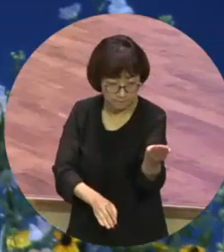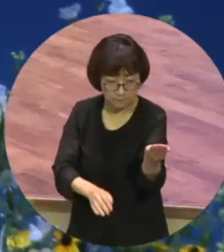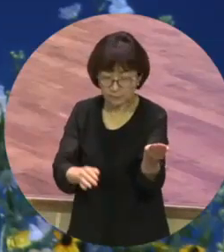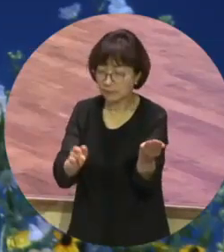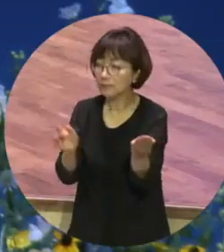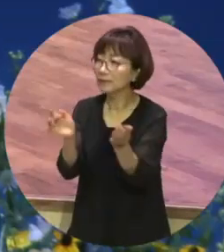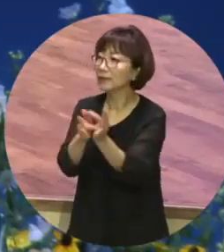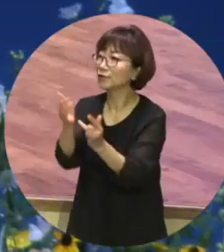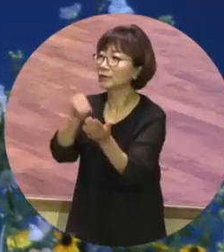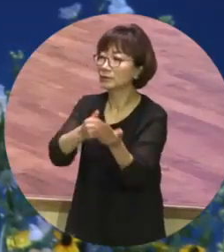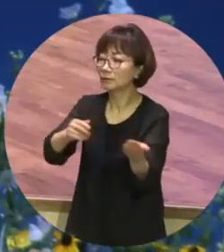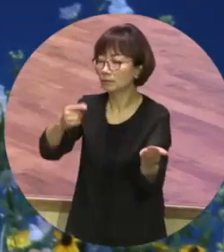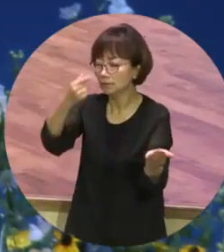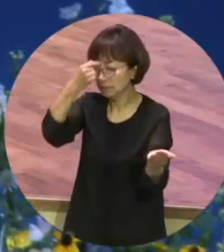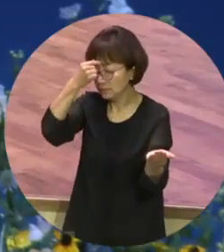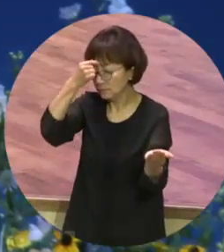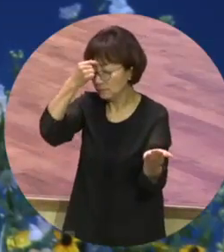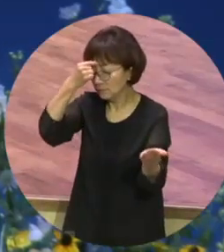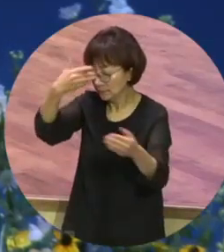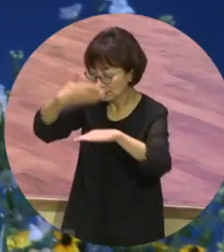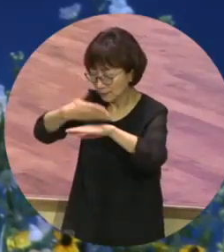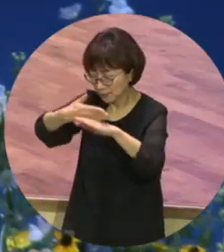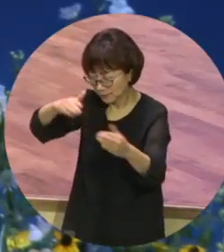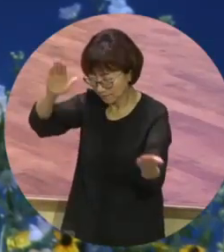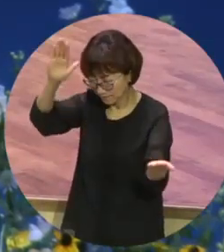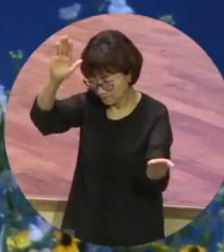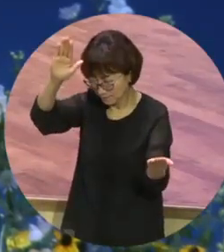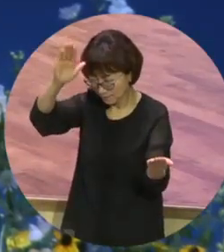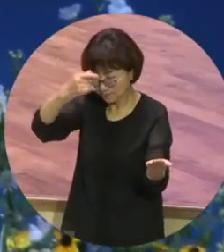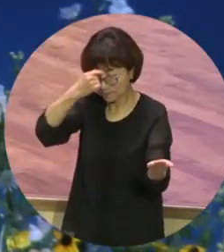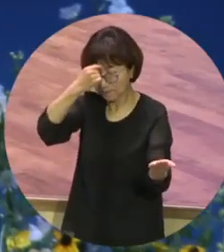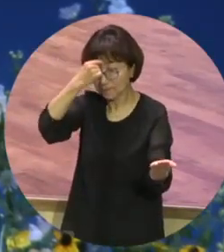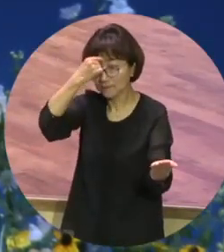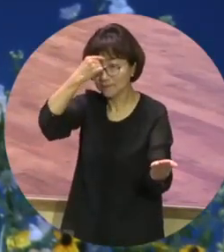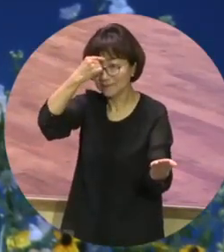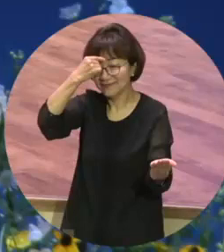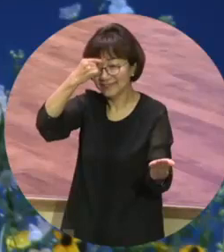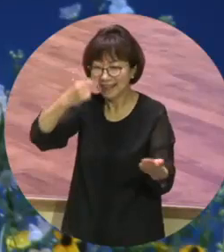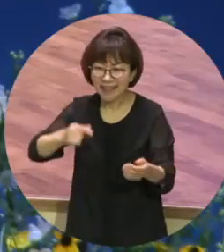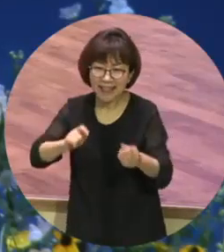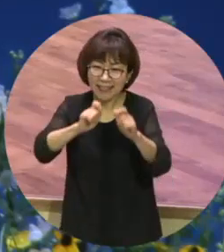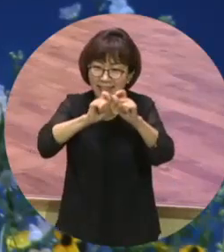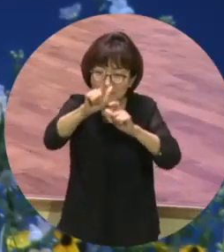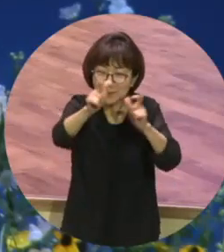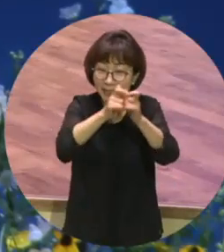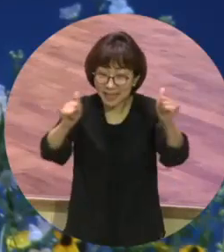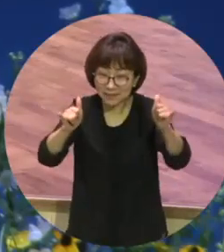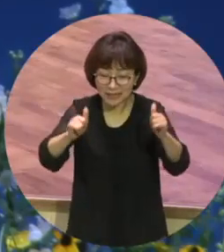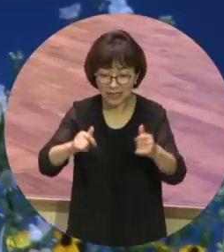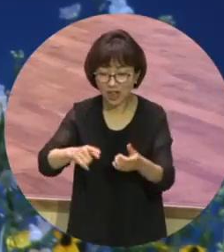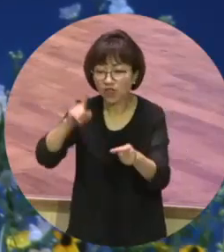일반적으로 오병이어의 기적에 대한 말씀을 그렇게 할 때는 주로 헌신을 많이 강조하지요.